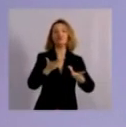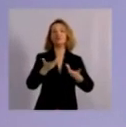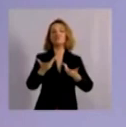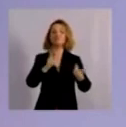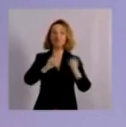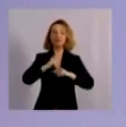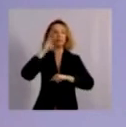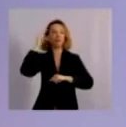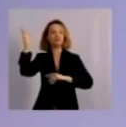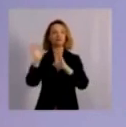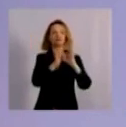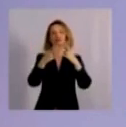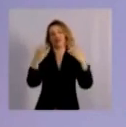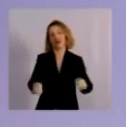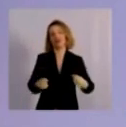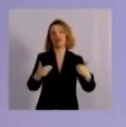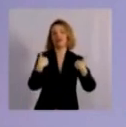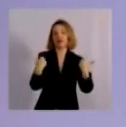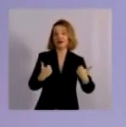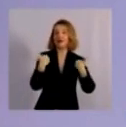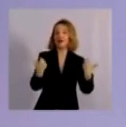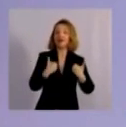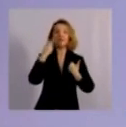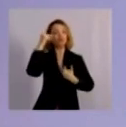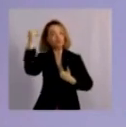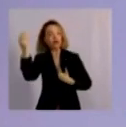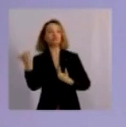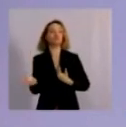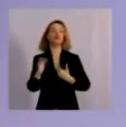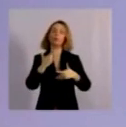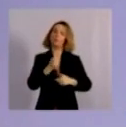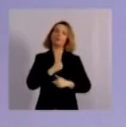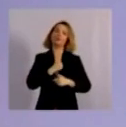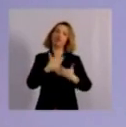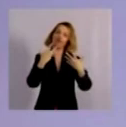τη δυνατότητα να μπορούν με αυτόν τον τρόπο να αποκτήσουν